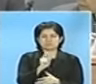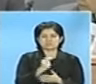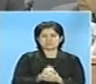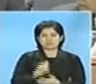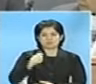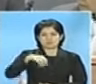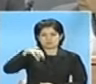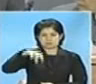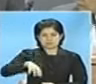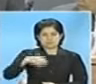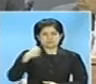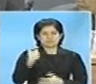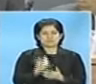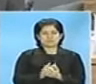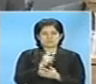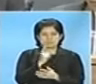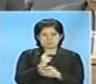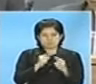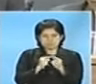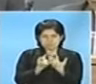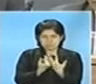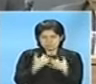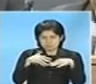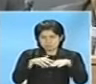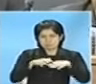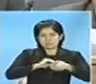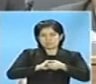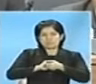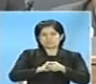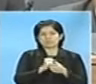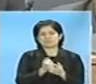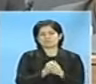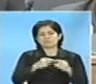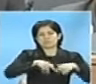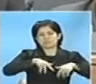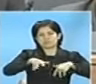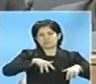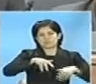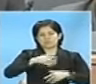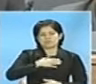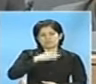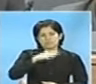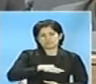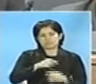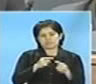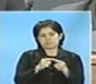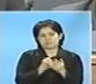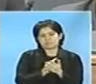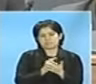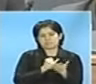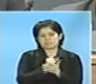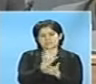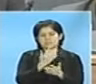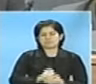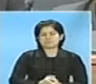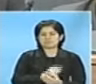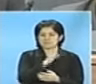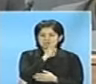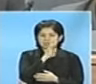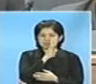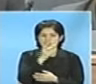ลควรที่จะยึดโยงกับประชาชนเหตุผลอันนี้อันตรายมากครับท่านหากศาลเนี่